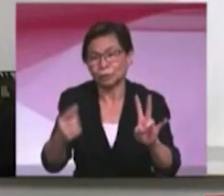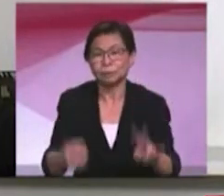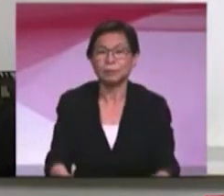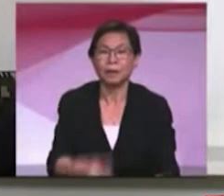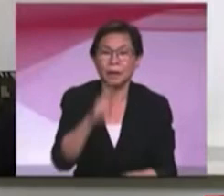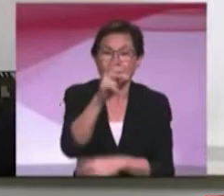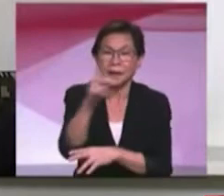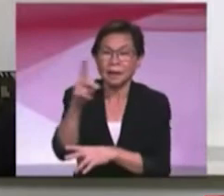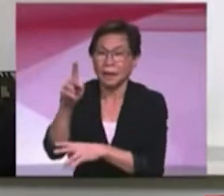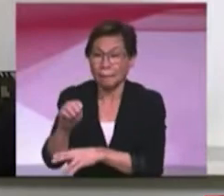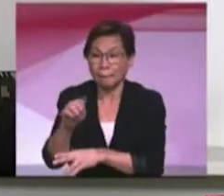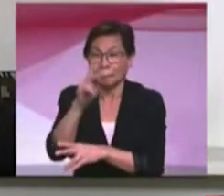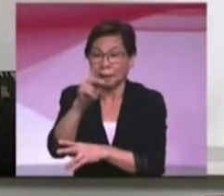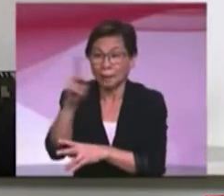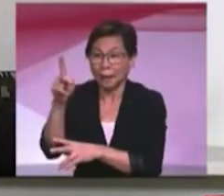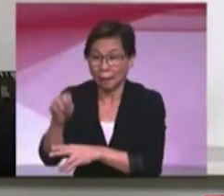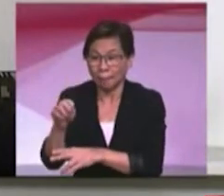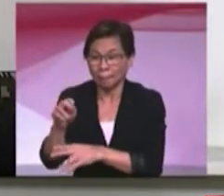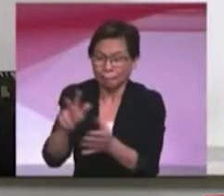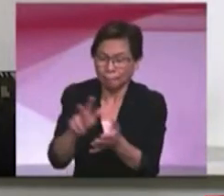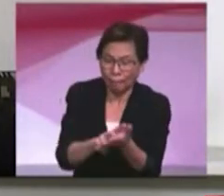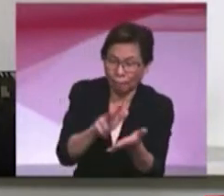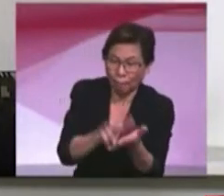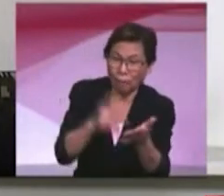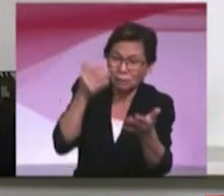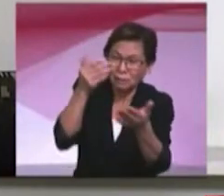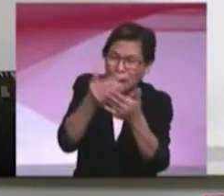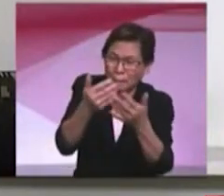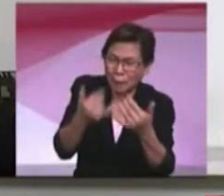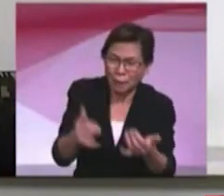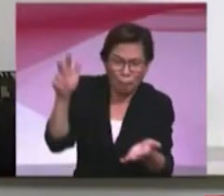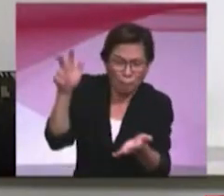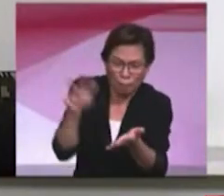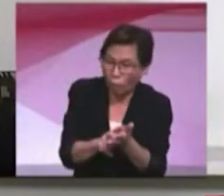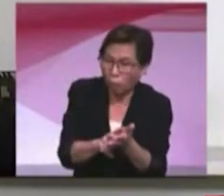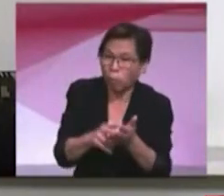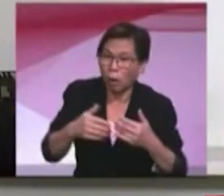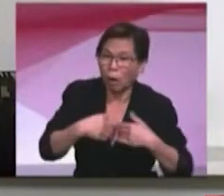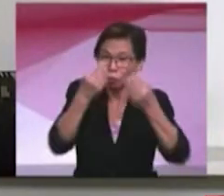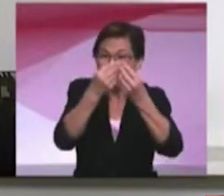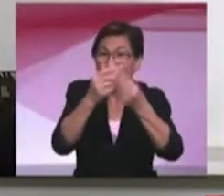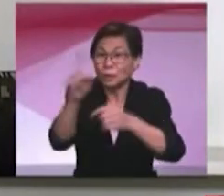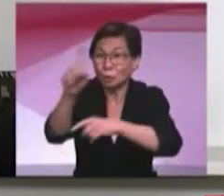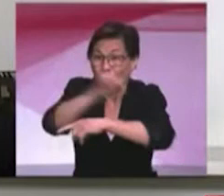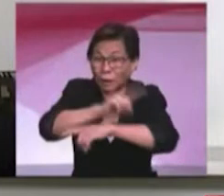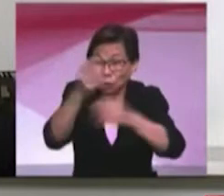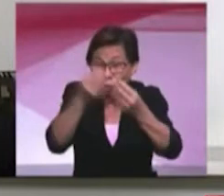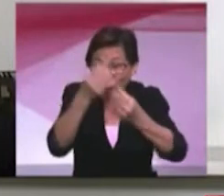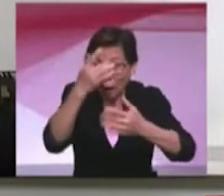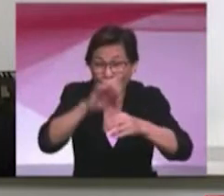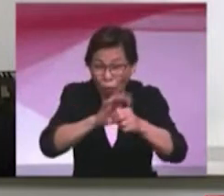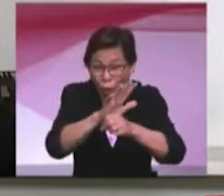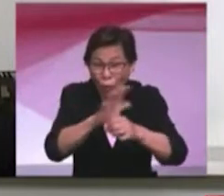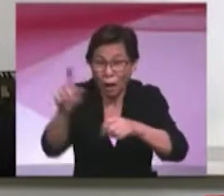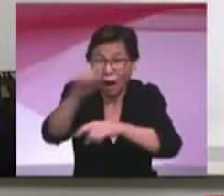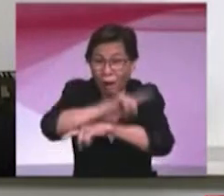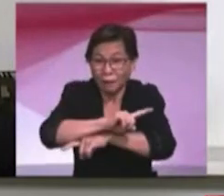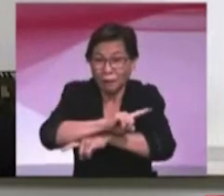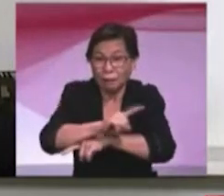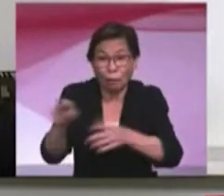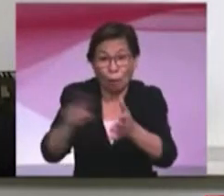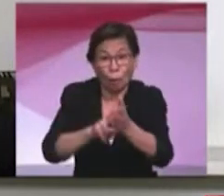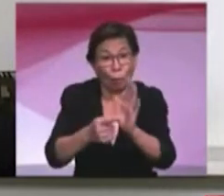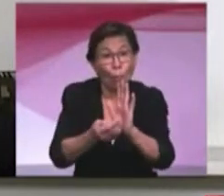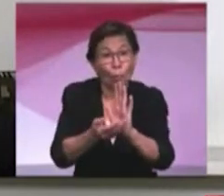Januari. KKM juga mengesahkan sehingga kini jumlah kes harian yang